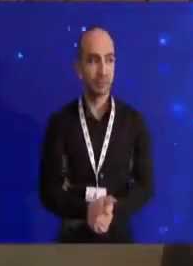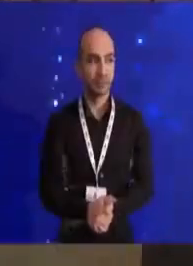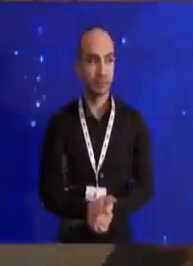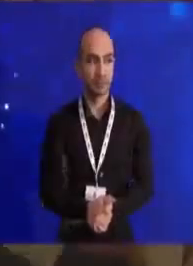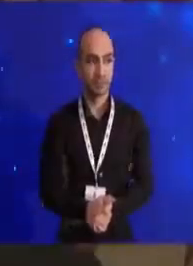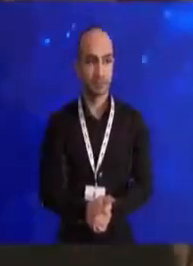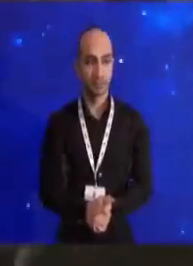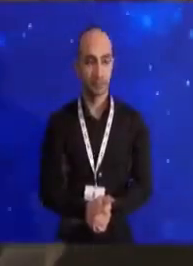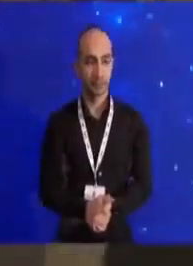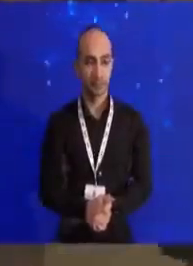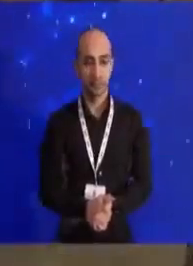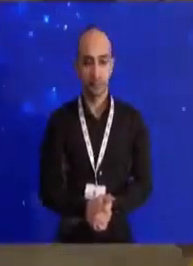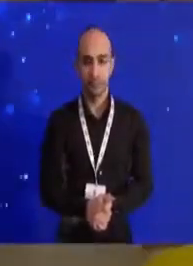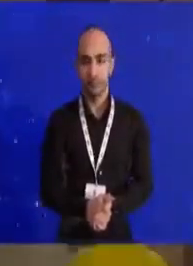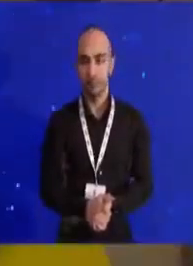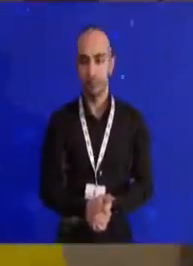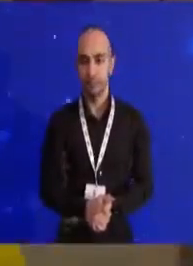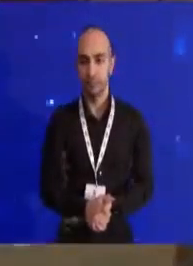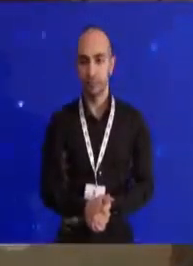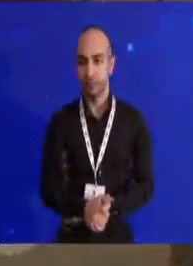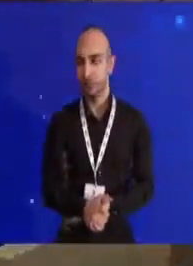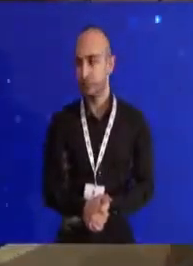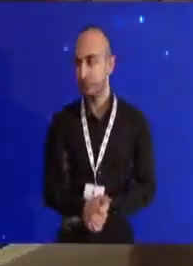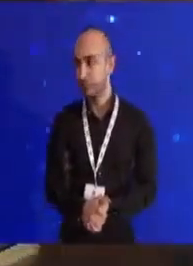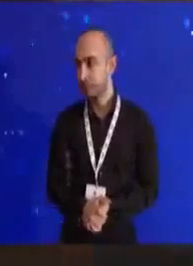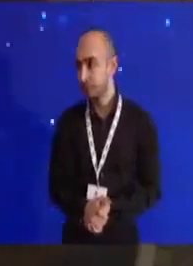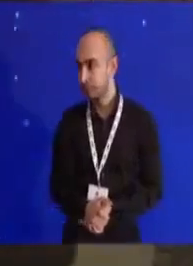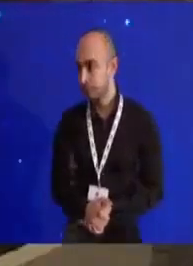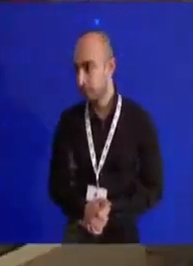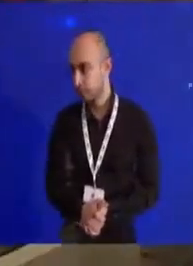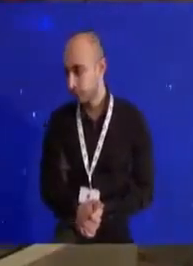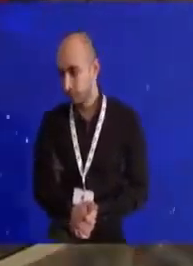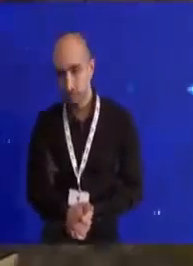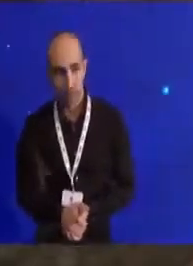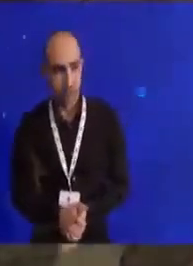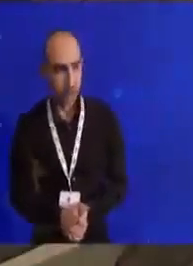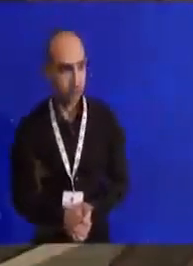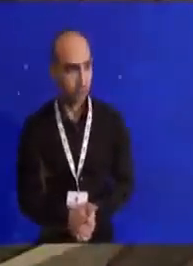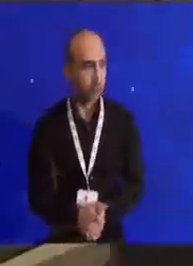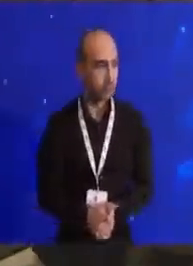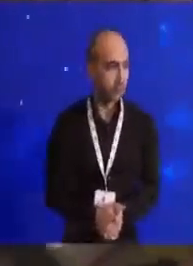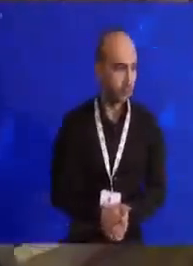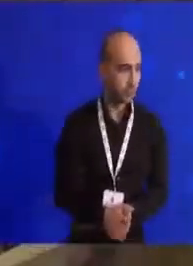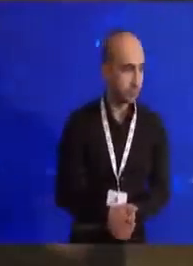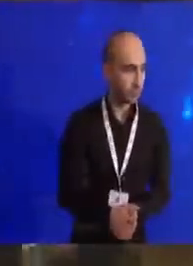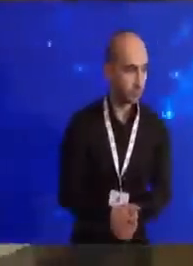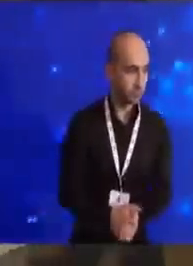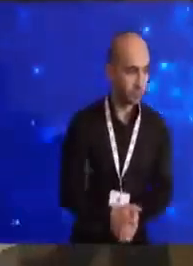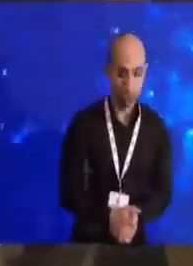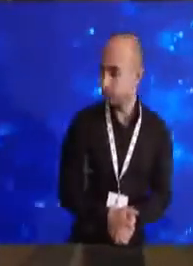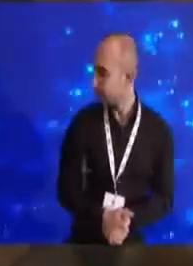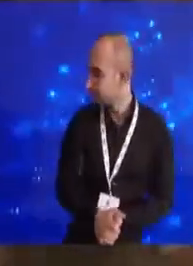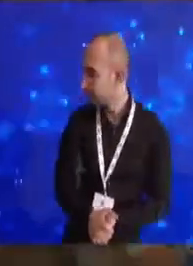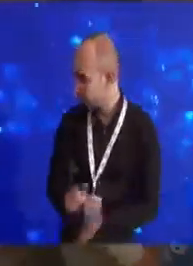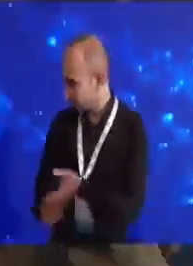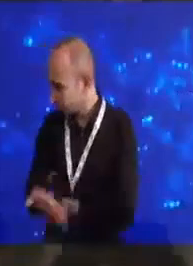izniniz. Lütfen buyurunuz. Bu fotoğrafı çekelim, ardından da ilk molamıza gidelim ve hemen konuşmacılarımızla gün akışına devam